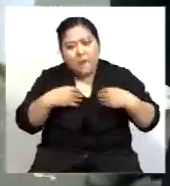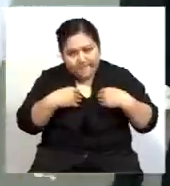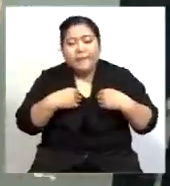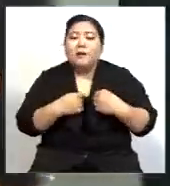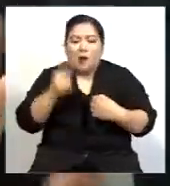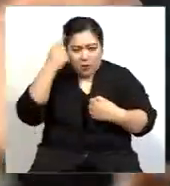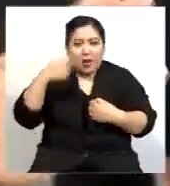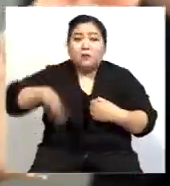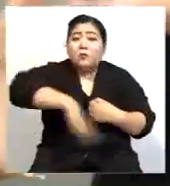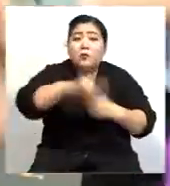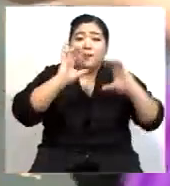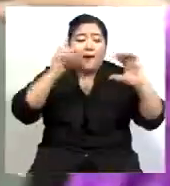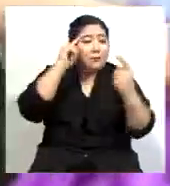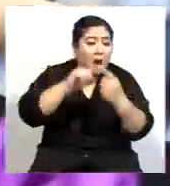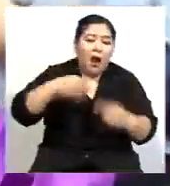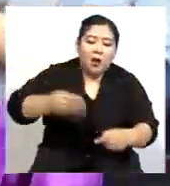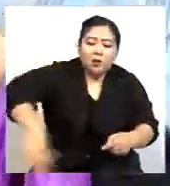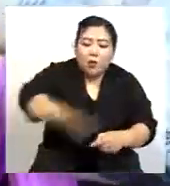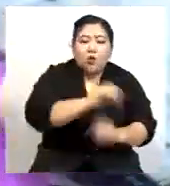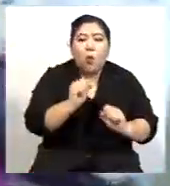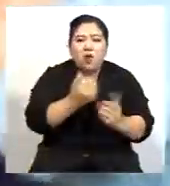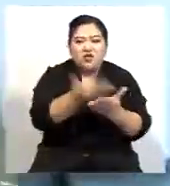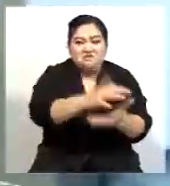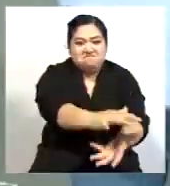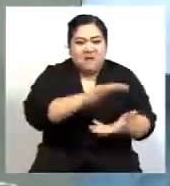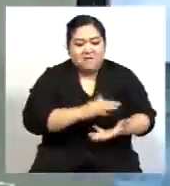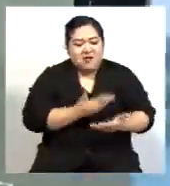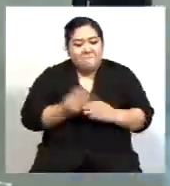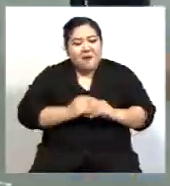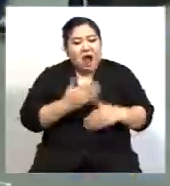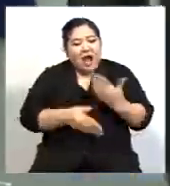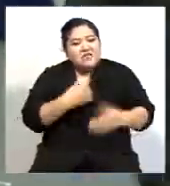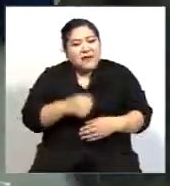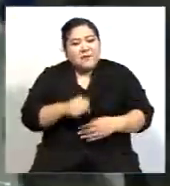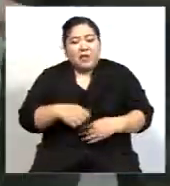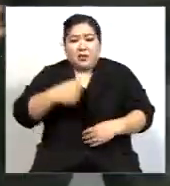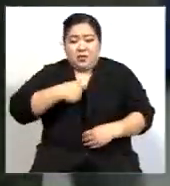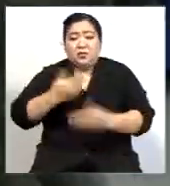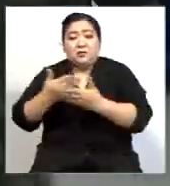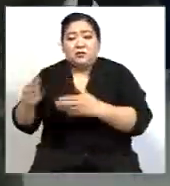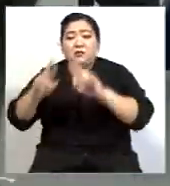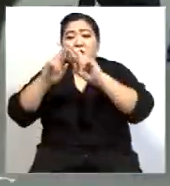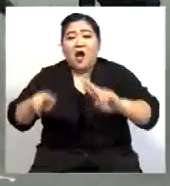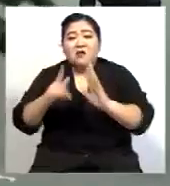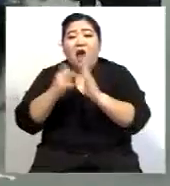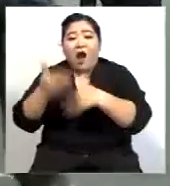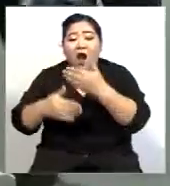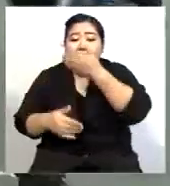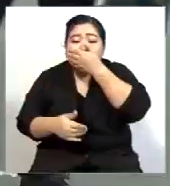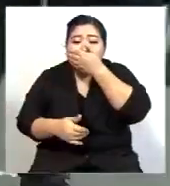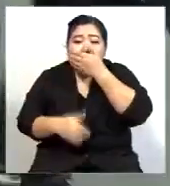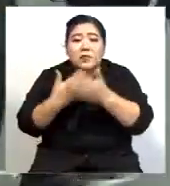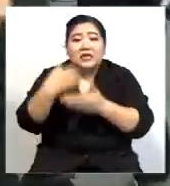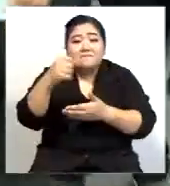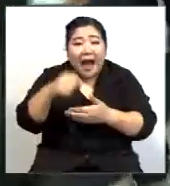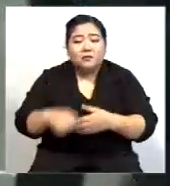การให้คนได้ทั่วถึงกลัวคนไปซื้อแล้วเก็งกำไรไปขายแผ่นละ10บาทนี่ตัวเองก็ซื้อร้านขายยาแผ่นละ10บาทค่ะ4แผ่น40